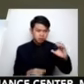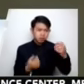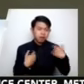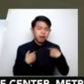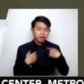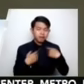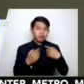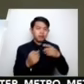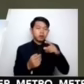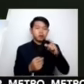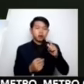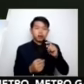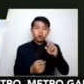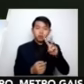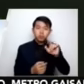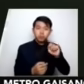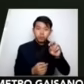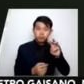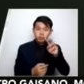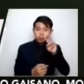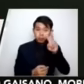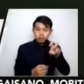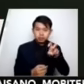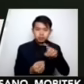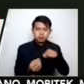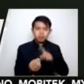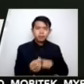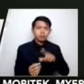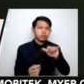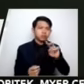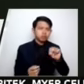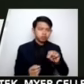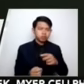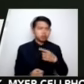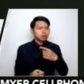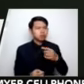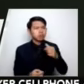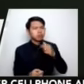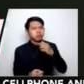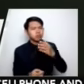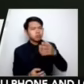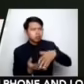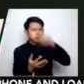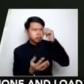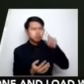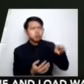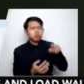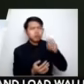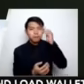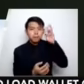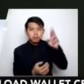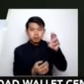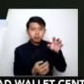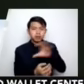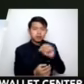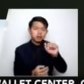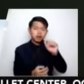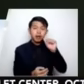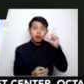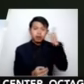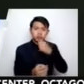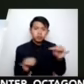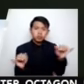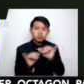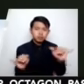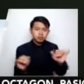umano ni Guo kay Lin. Nalaman ko na nga lang po na mayor siya at siya si Alice is noong nagsisinik na. Siya, si